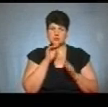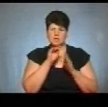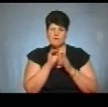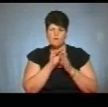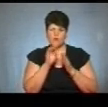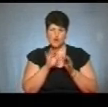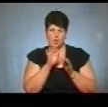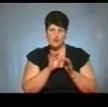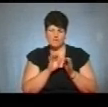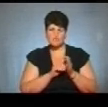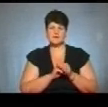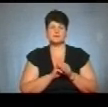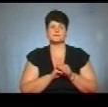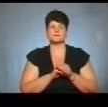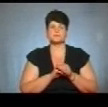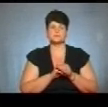зашифровані.